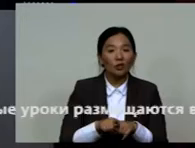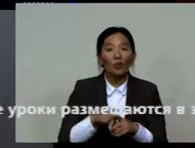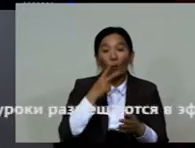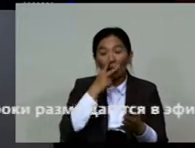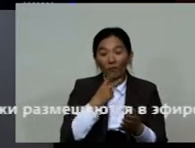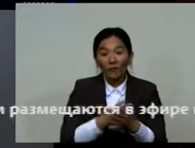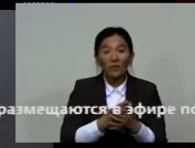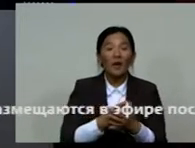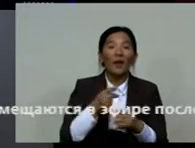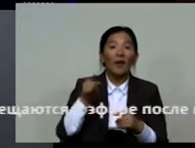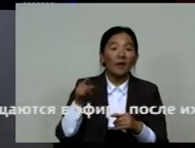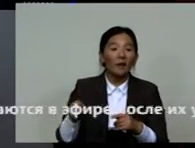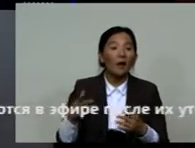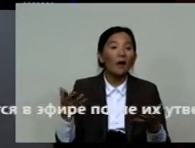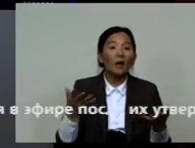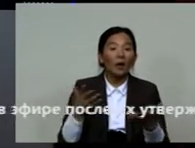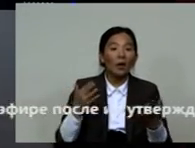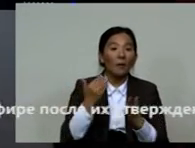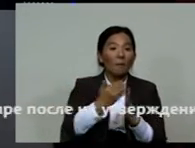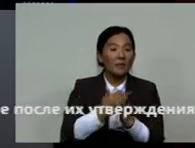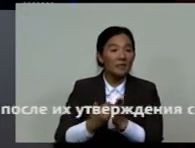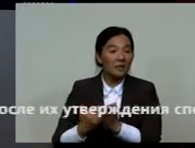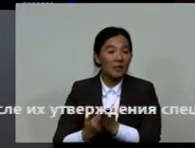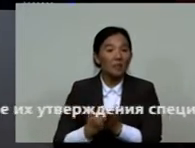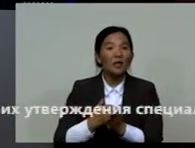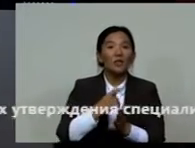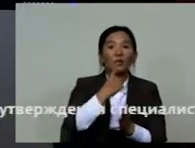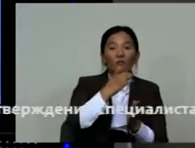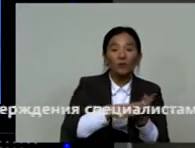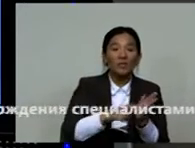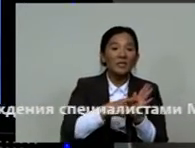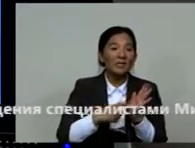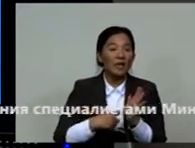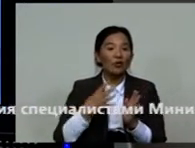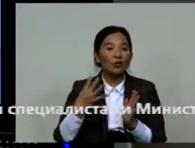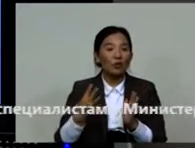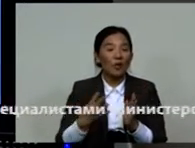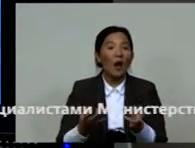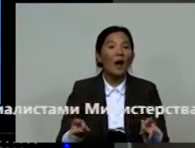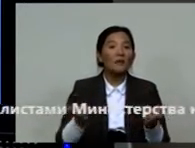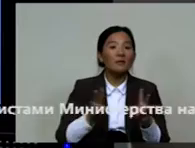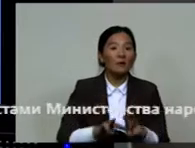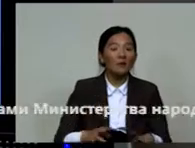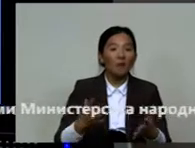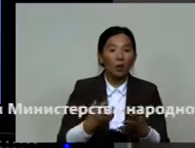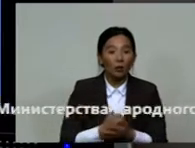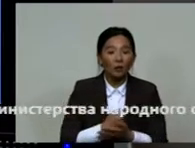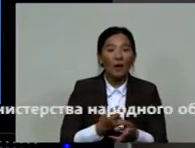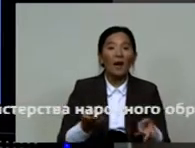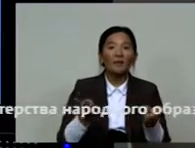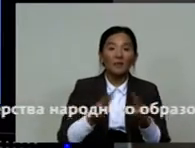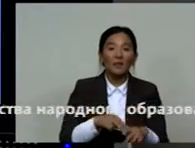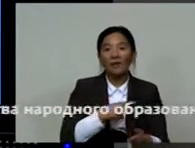увидели закономерность. Степень 190 делим на 4 и находим остаток. Остаток